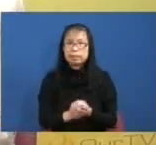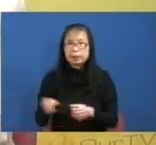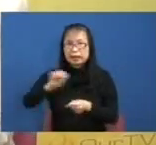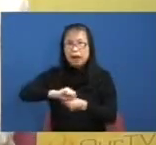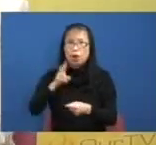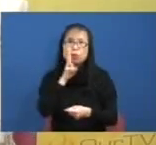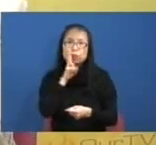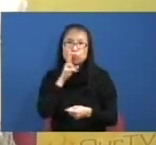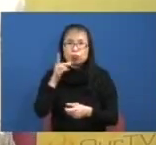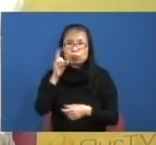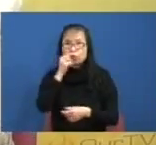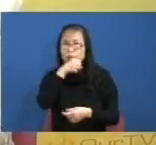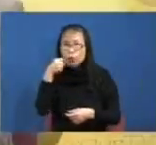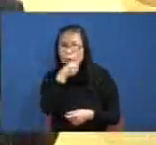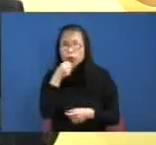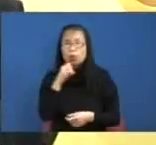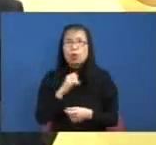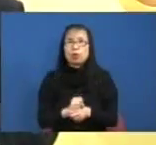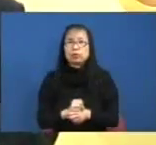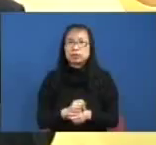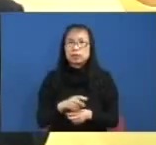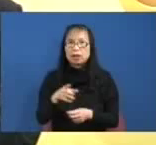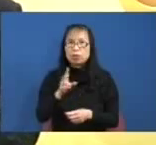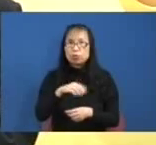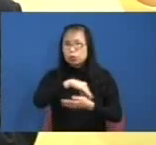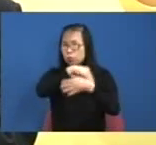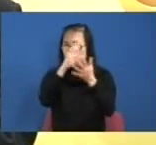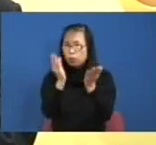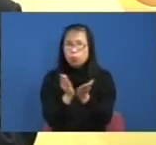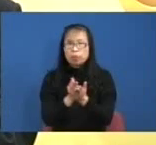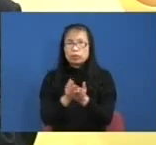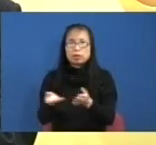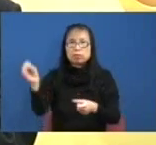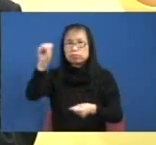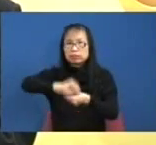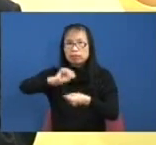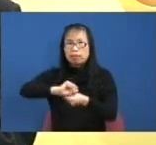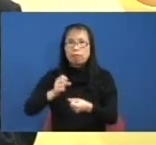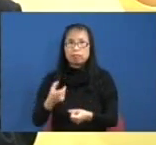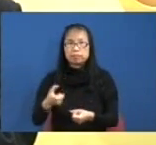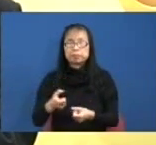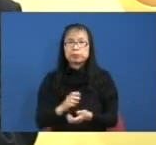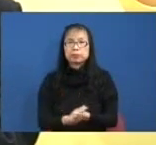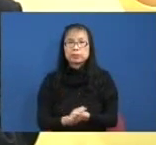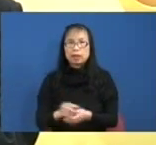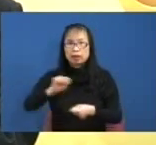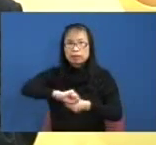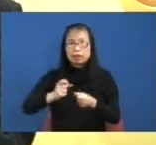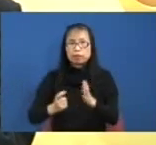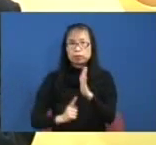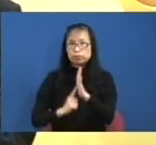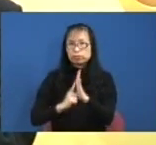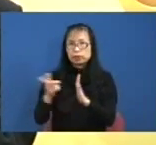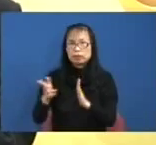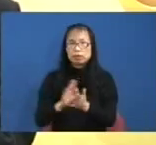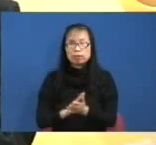首歌出曬嚟喎。 冇錯，其實乜都加。咁咧有一啲仲加幅嗰個幅度咧，其實真係你唔